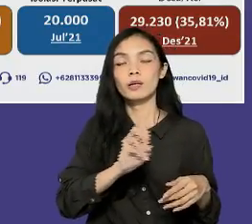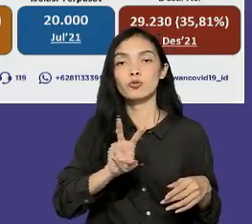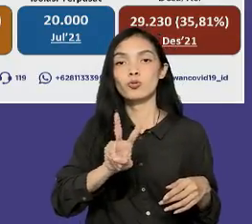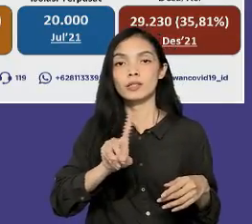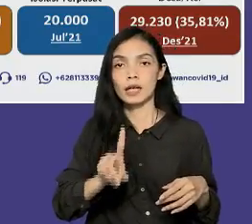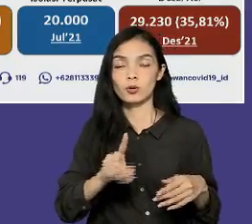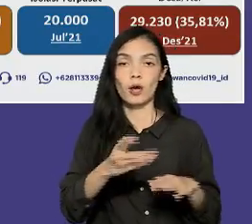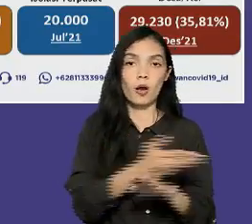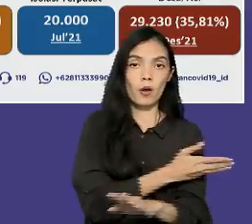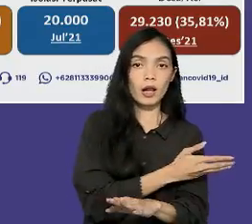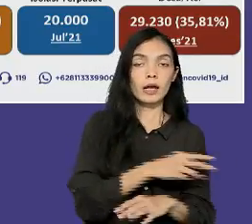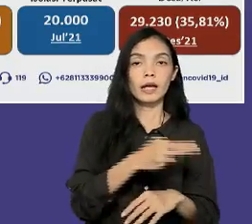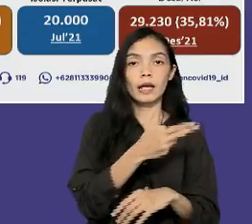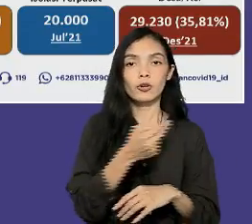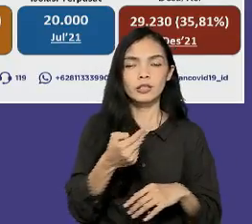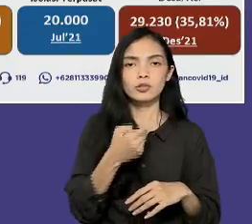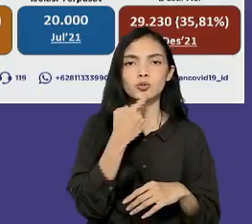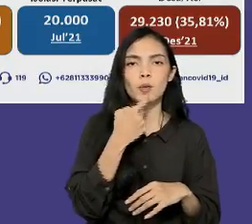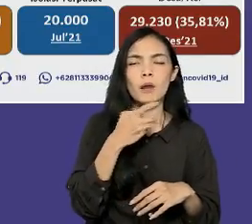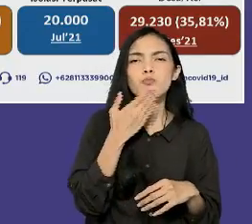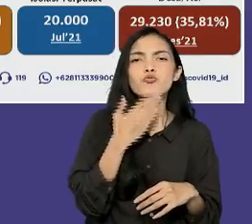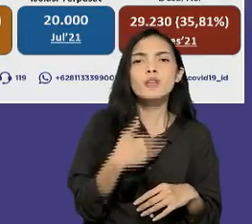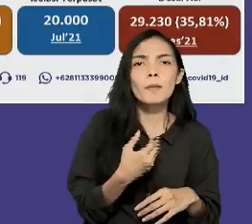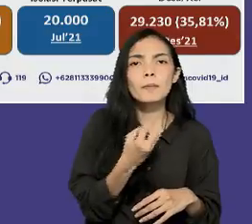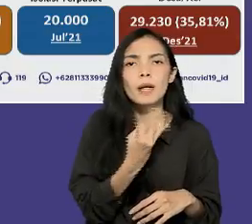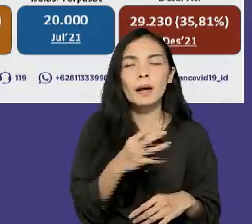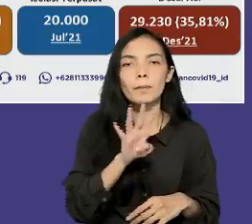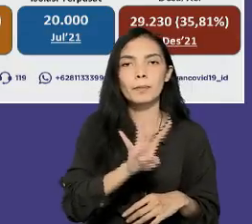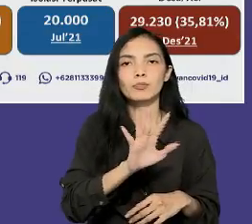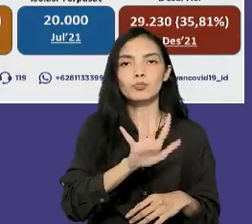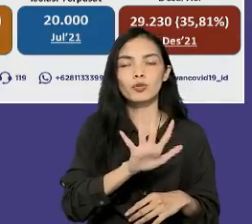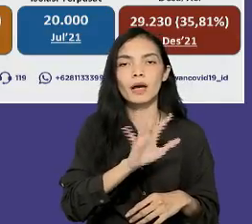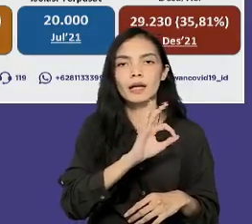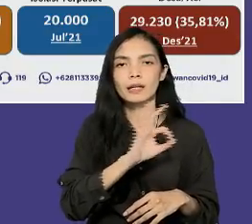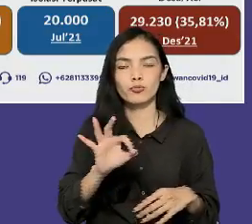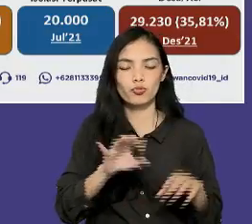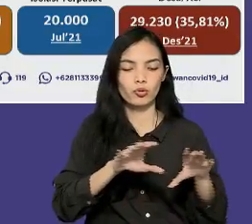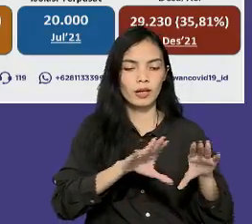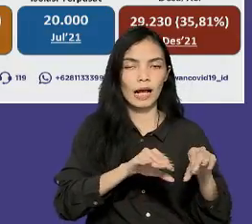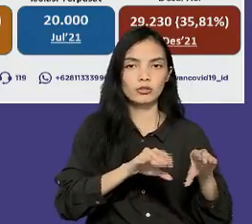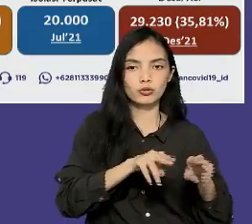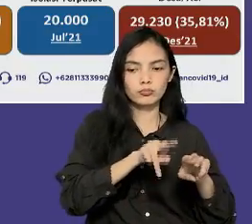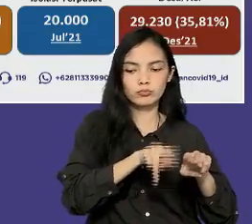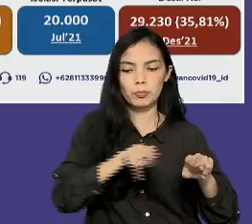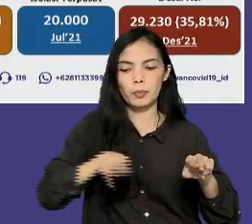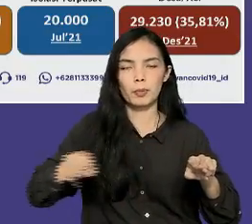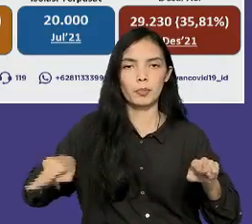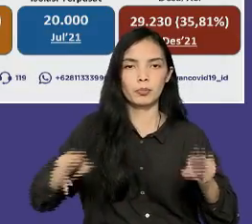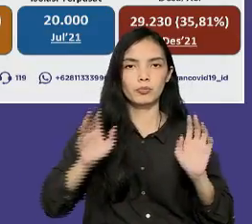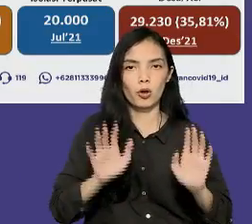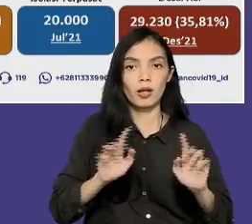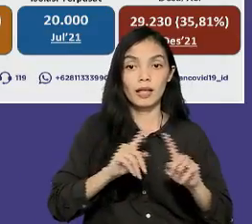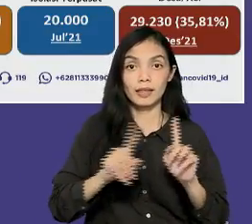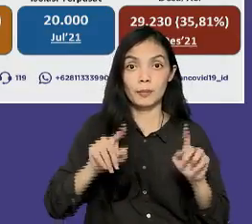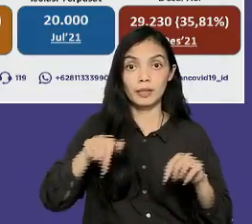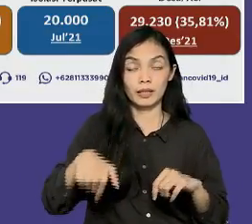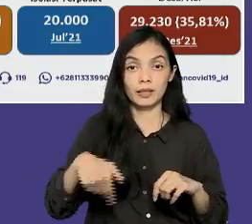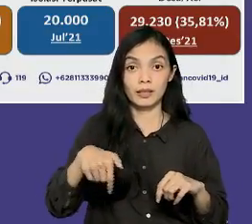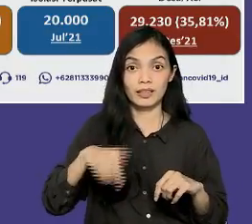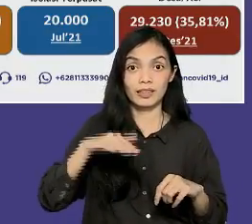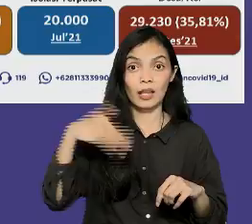total 45.000 tempat tidur untuk COVID. Sementara saat ini, jumlah ini sudah ditingkatkan